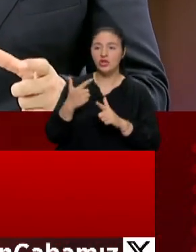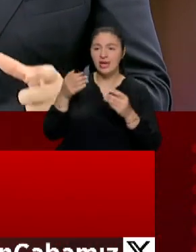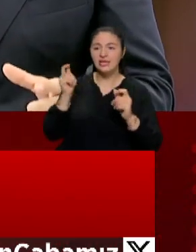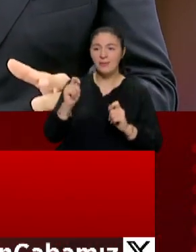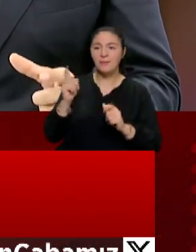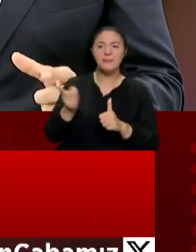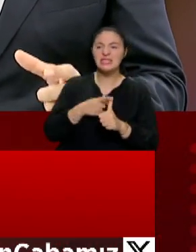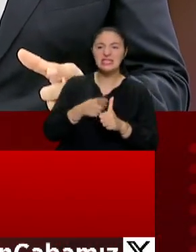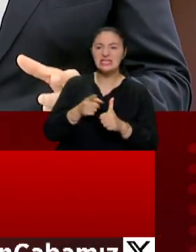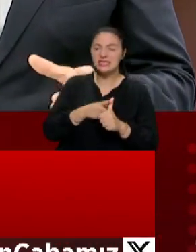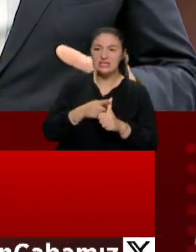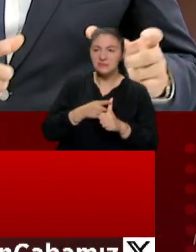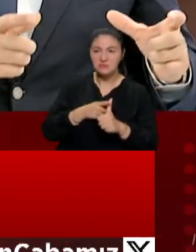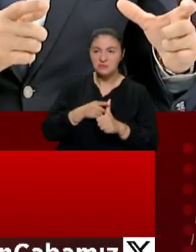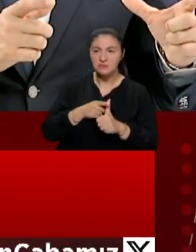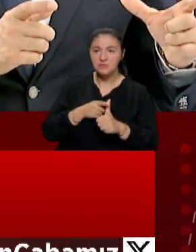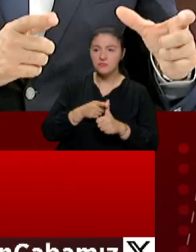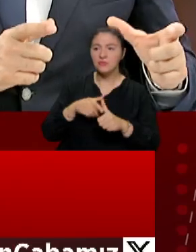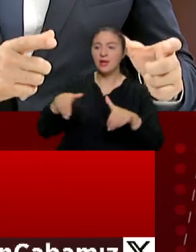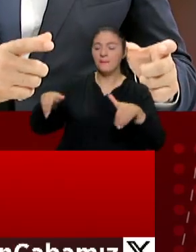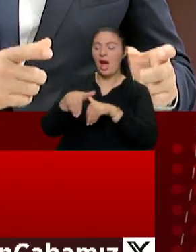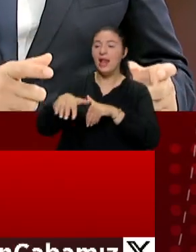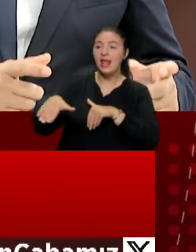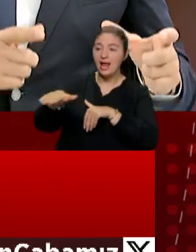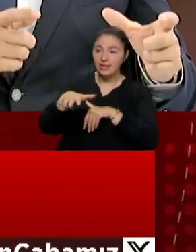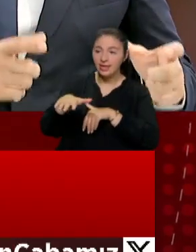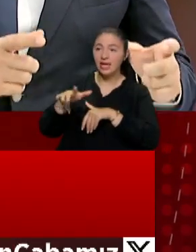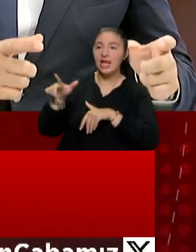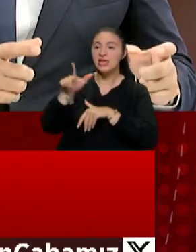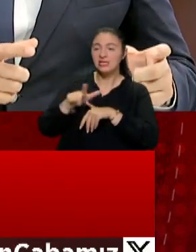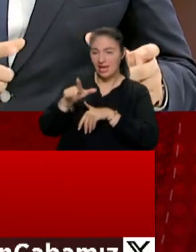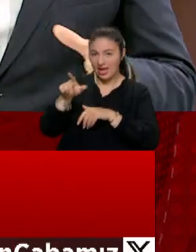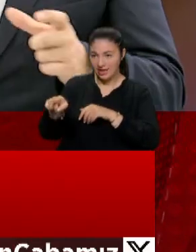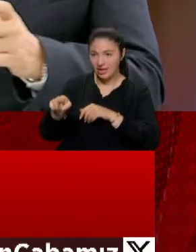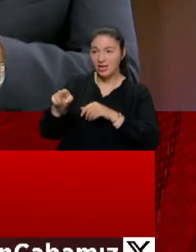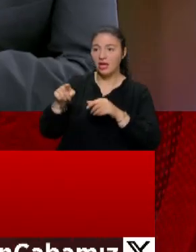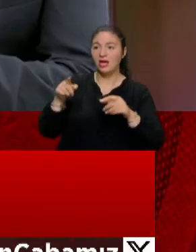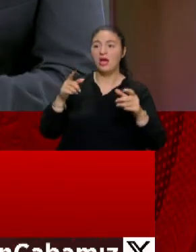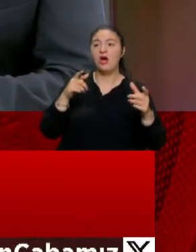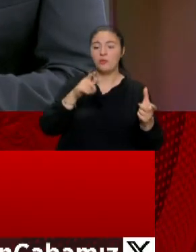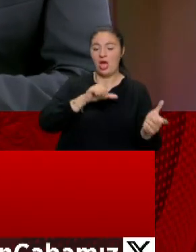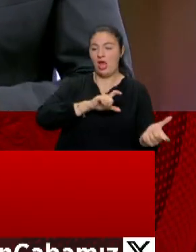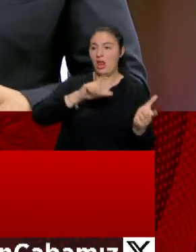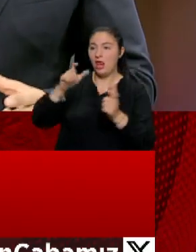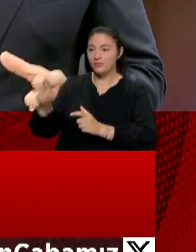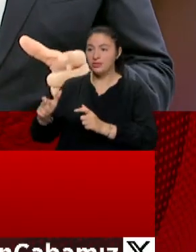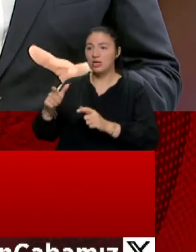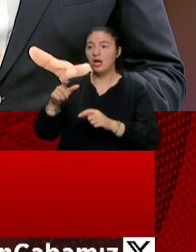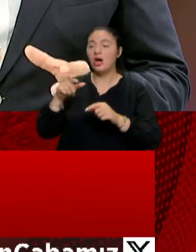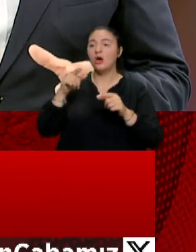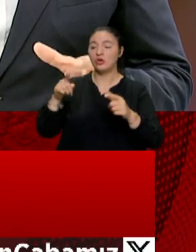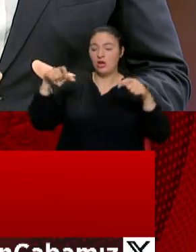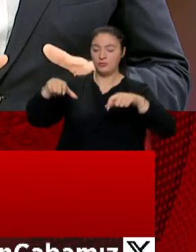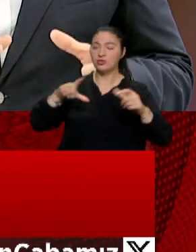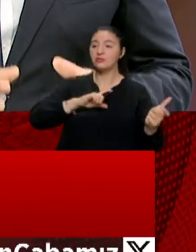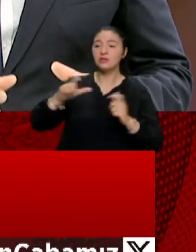yapmamızın birinci nedeni mahallelerdeki liseleri Kampüs Hüseyin'e taşıyıp Kampüs